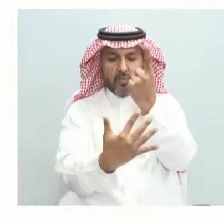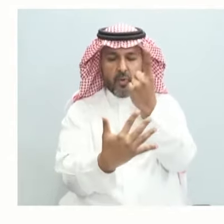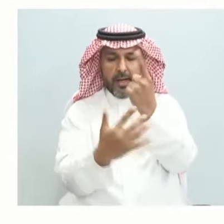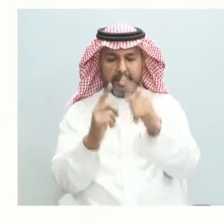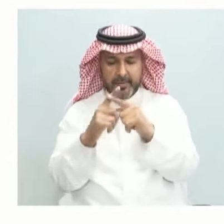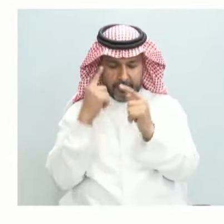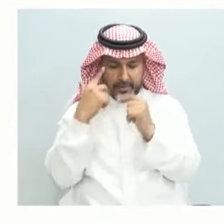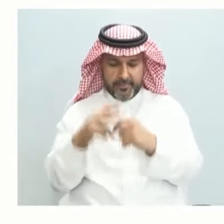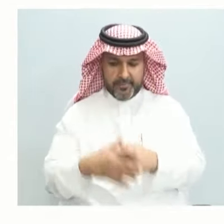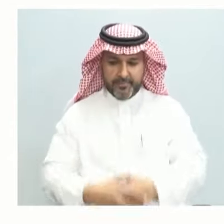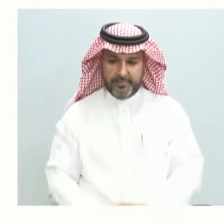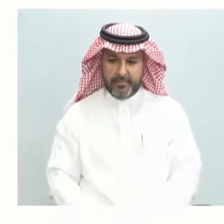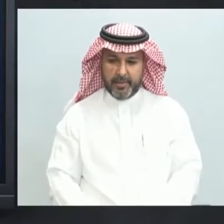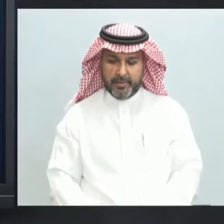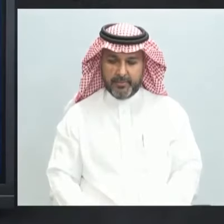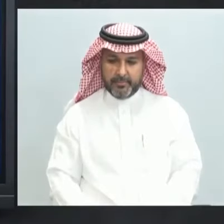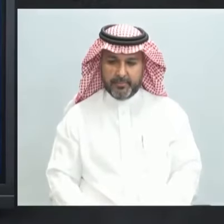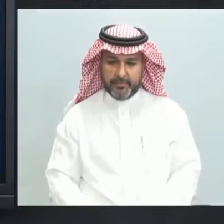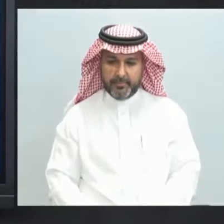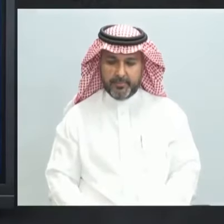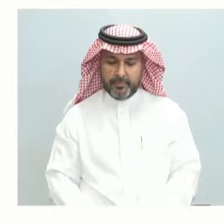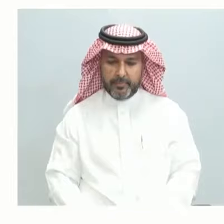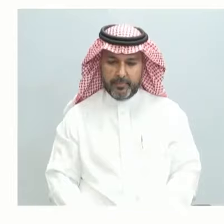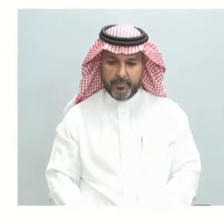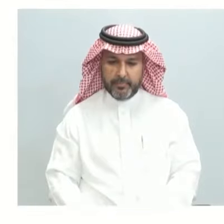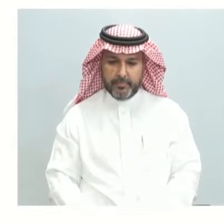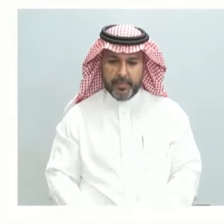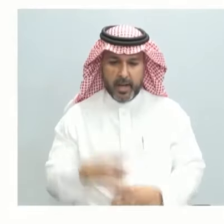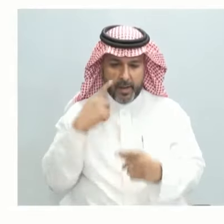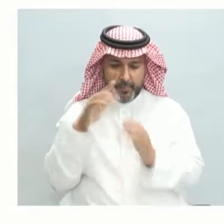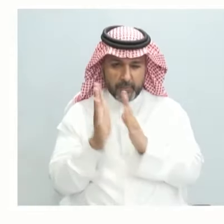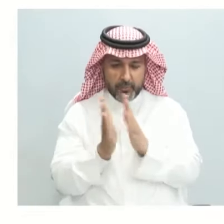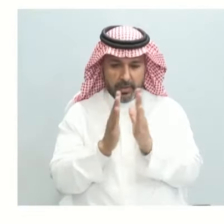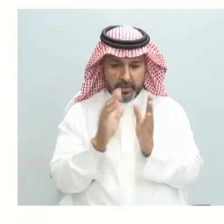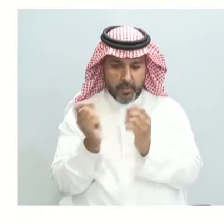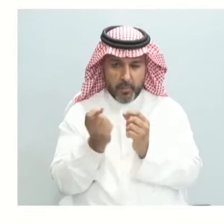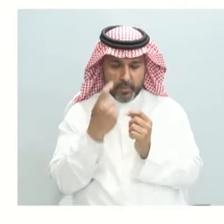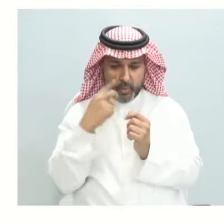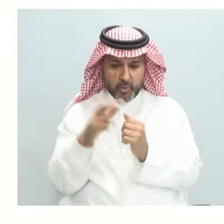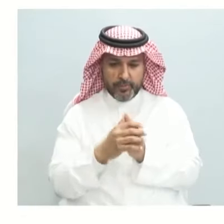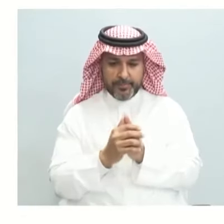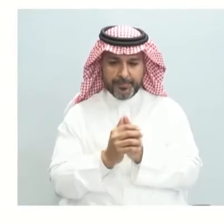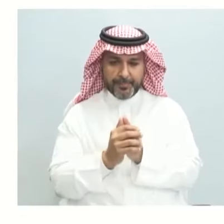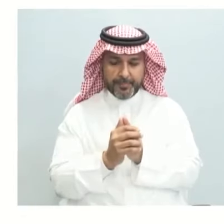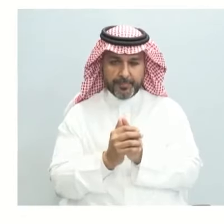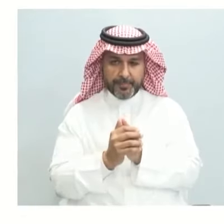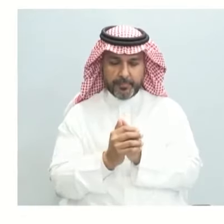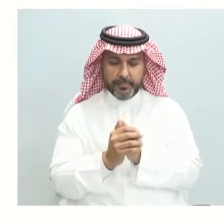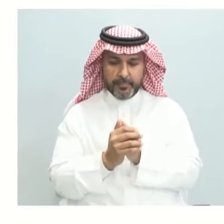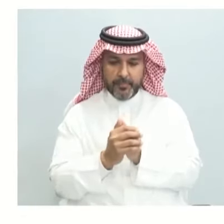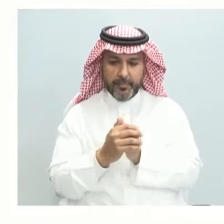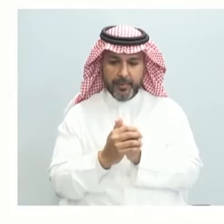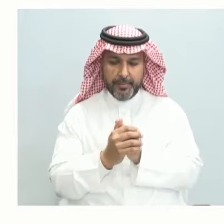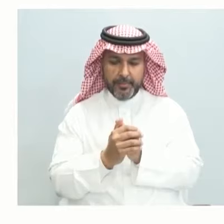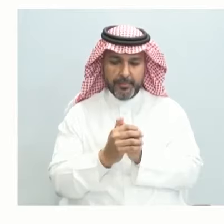واحد بعد انقل منها بتحليل كل من هذه الاعداد سنقوم بكتابتها 20 تساوي اثنين اس اثنين ضرب خمسه اس